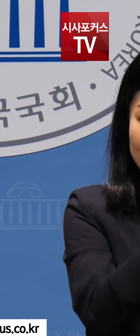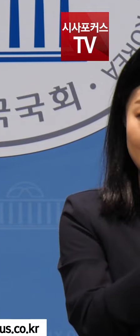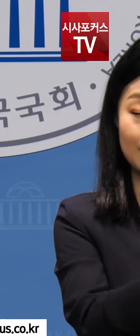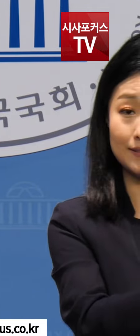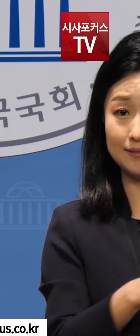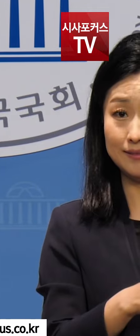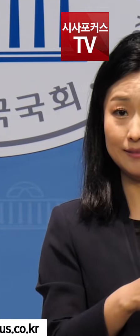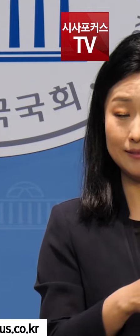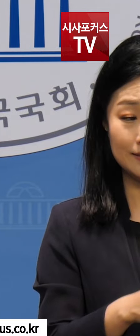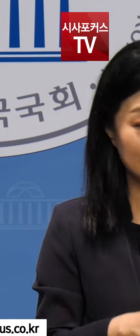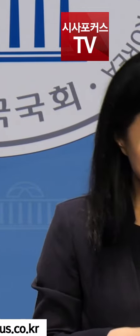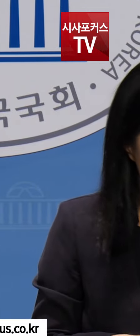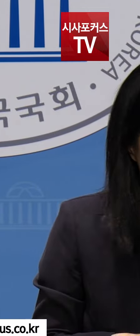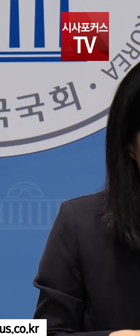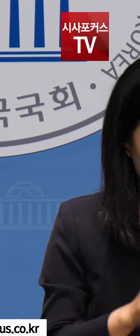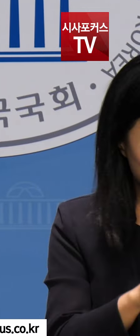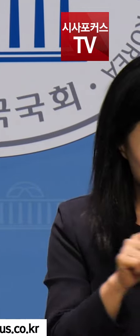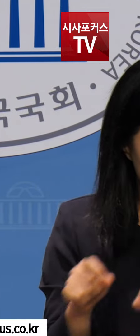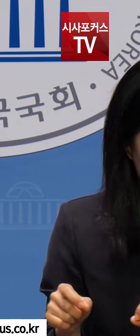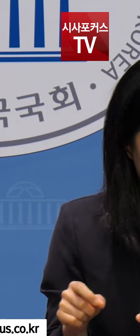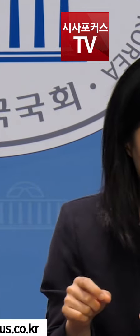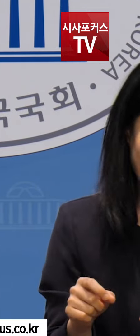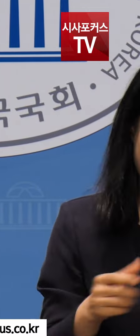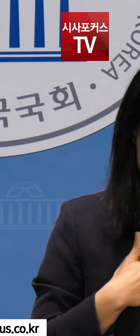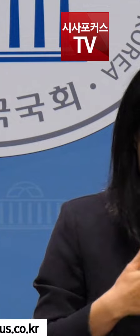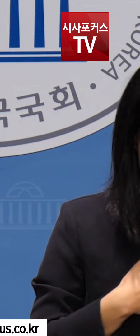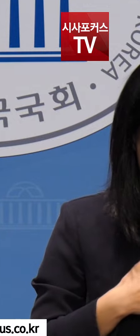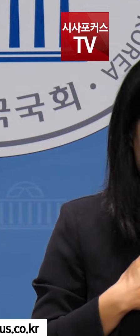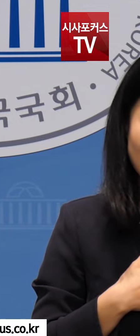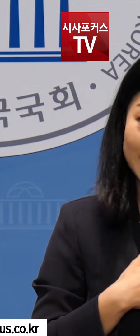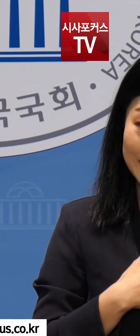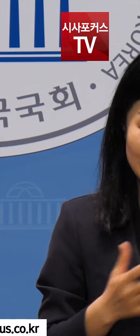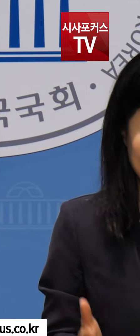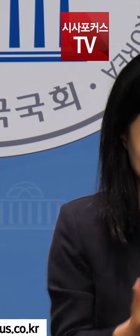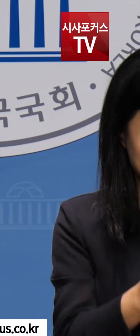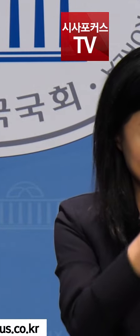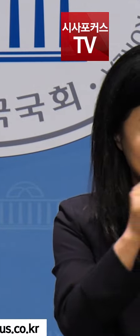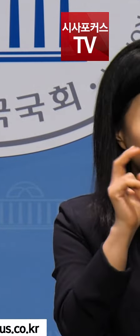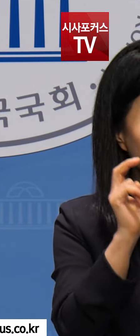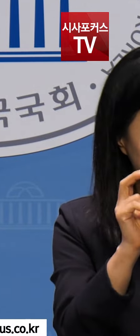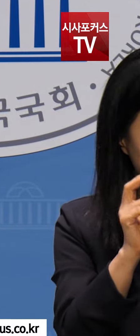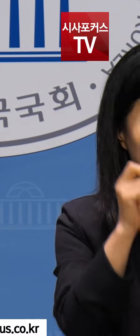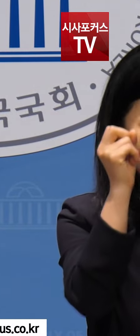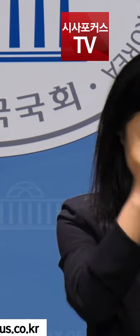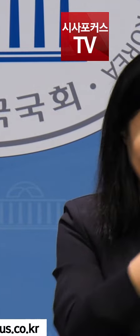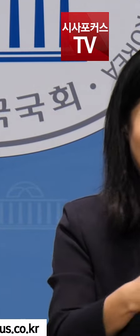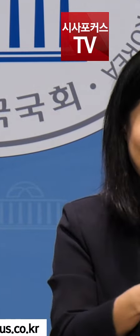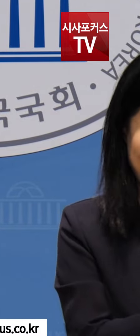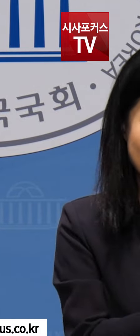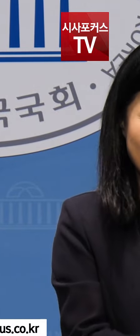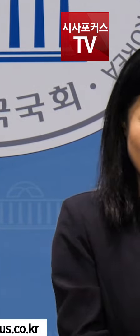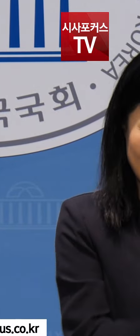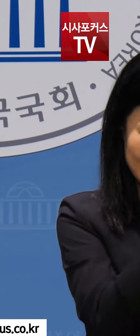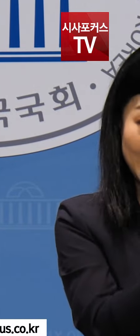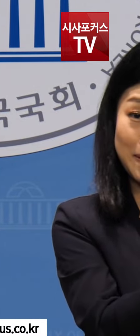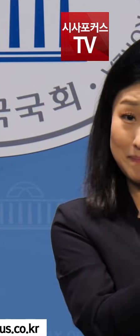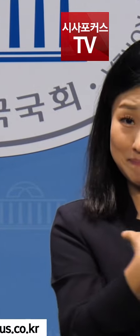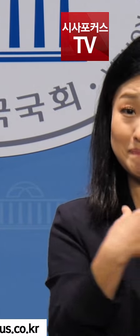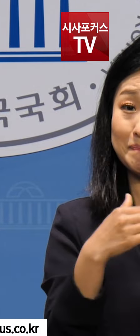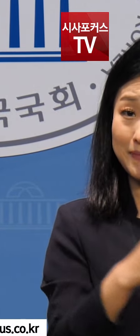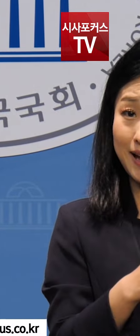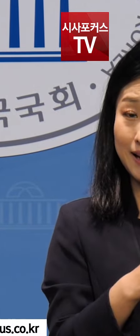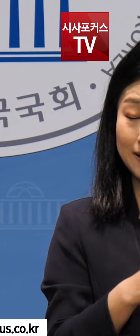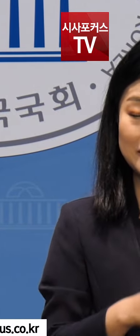상황을 보니 금투세 유예가 시장의 불안정성을 심화시키는 것 같아 차라리 폐기가 낫다고